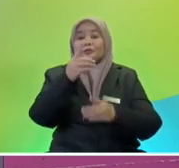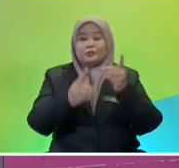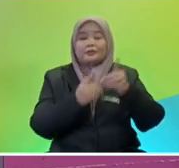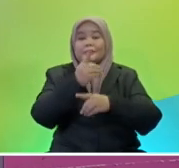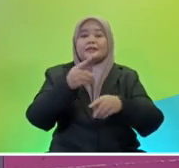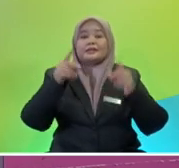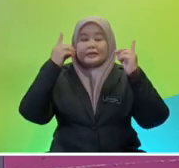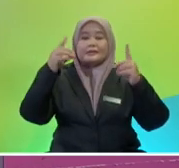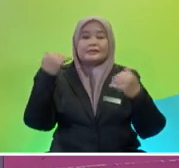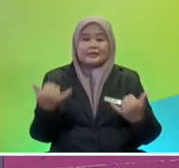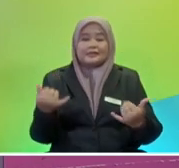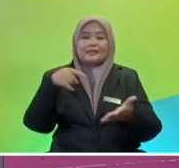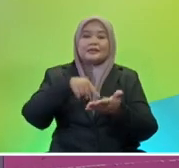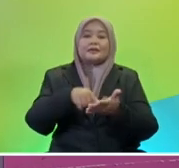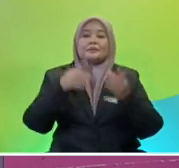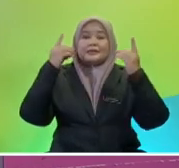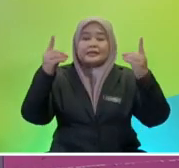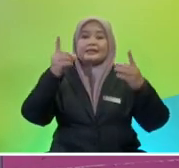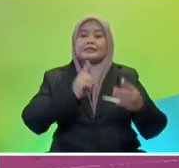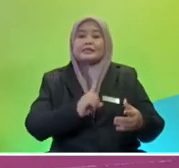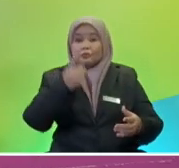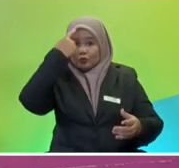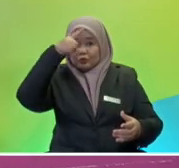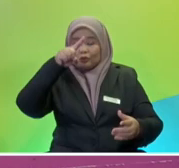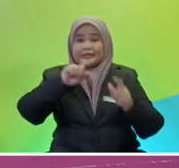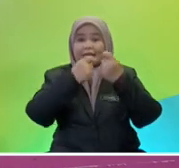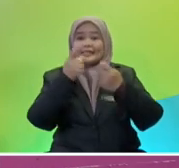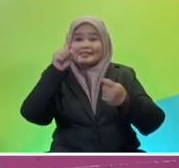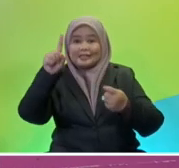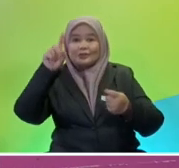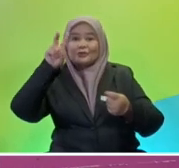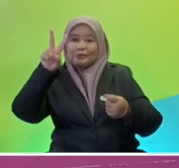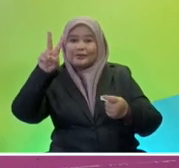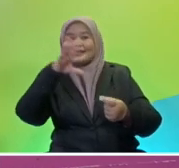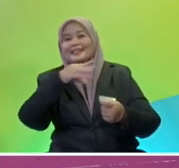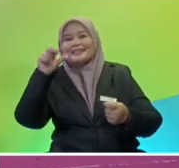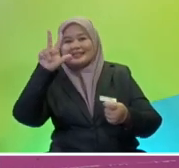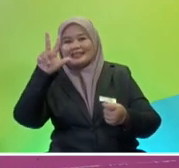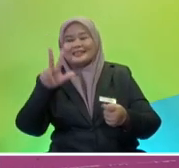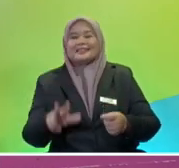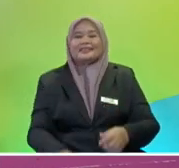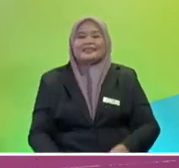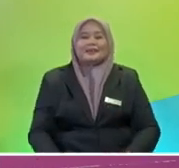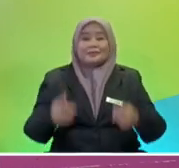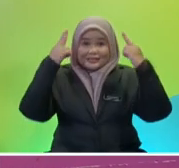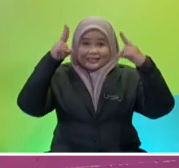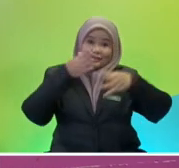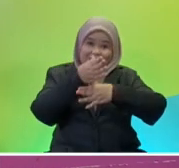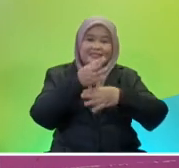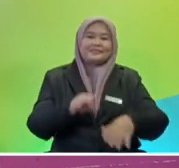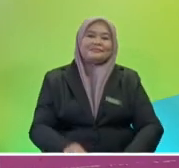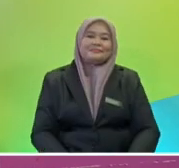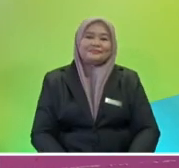bagi mata pelajaran Pendidikan Islam untuk tingkatan 1 2 dan 3 oke Ustaz teruskan